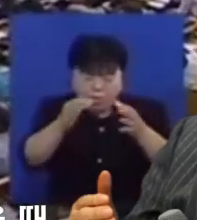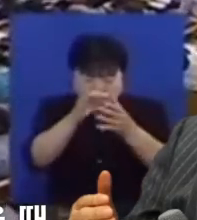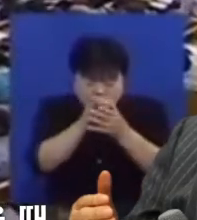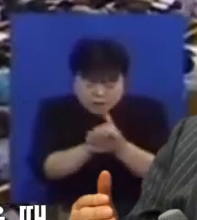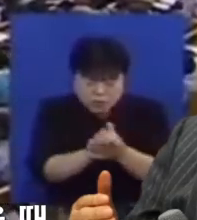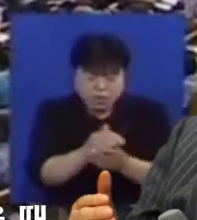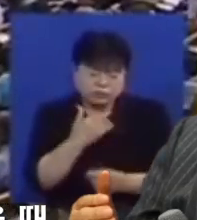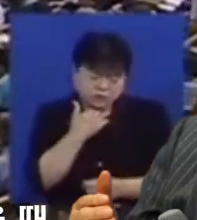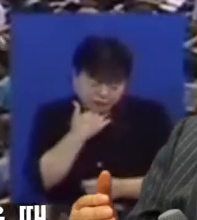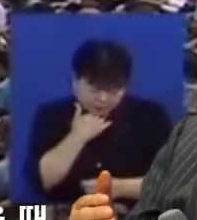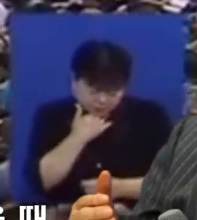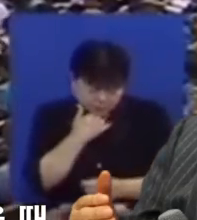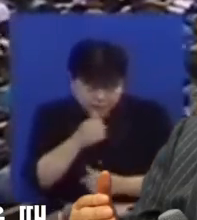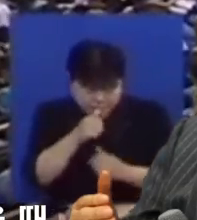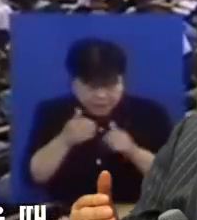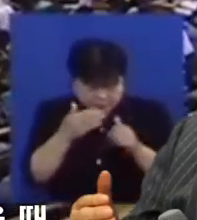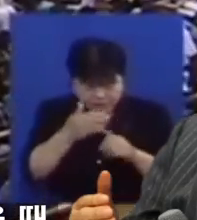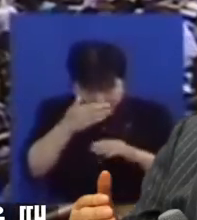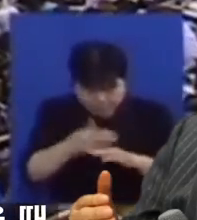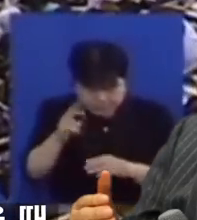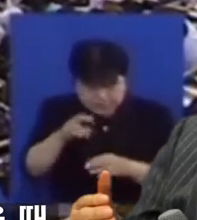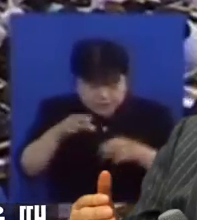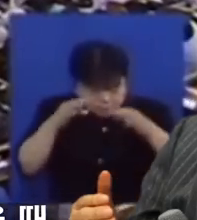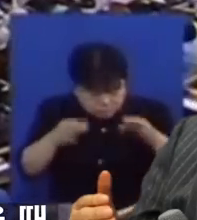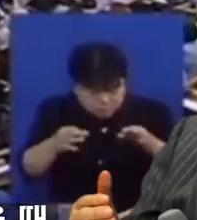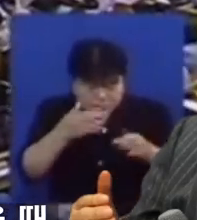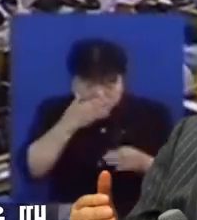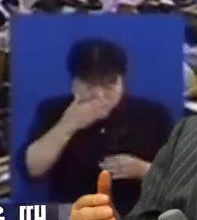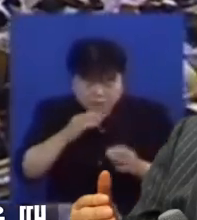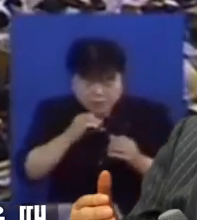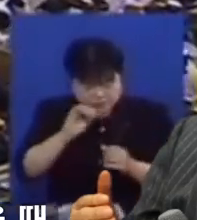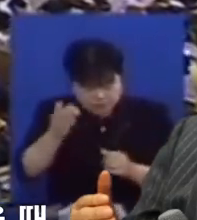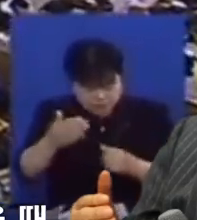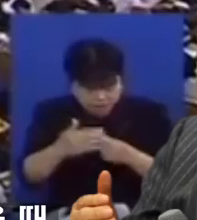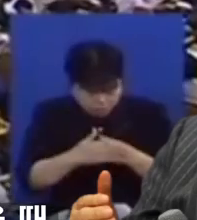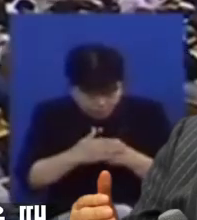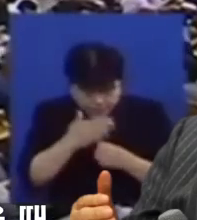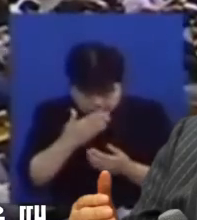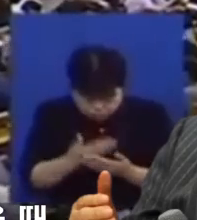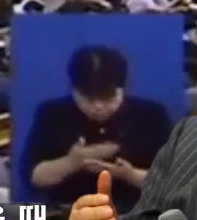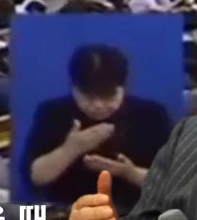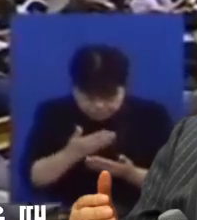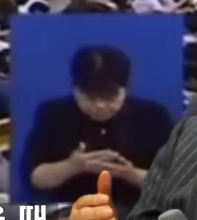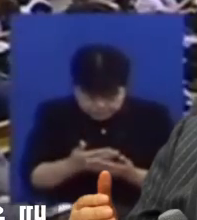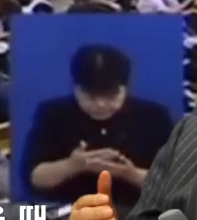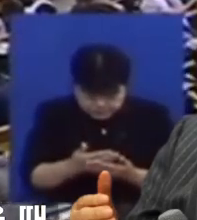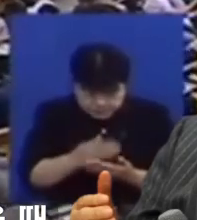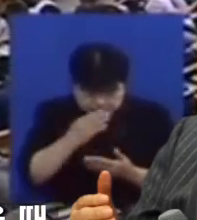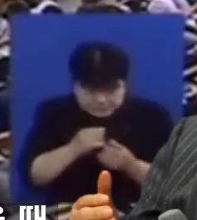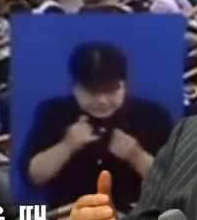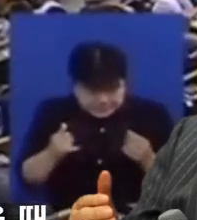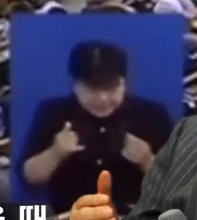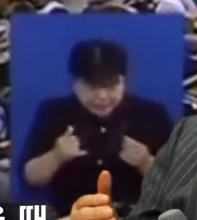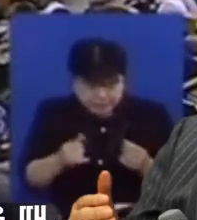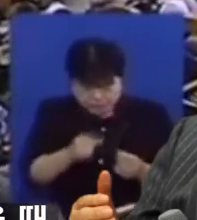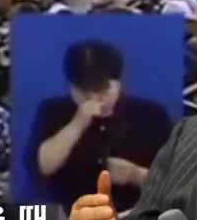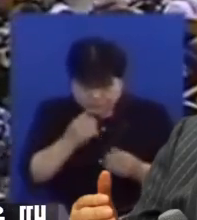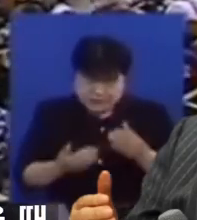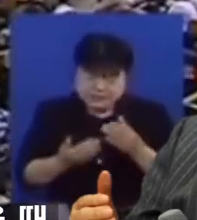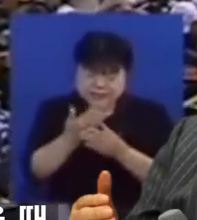기도하고 기다리고 하나님께 감사 찬송할 수 있는 백성이 되게 도와주시옵소서. 이스라엘 백성처럼 좋은